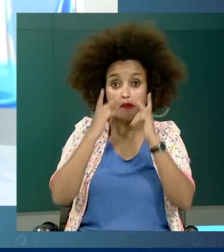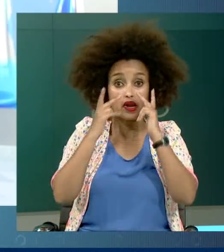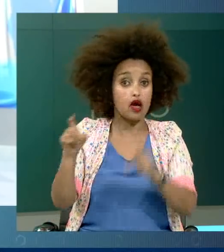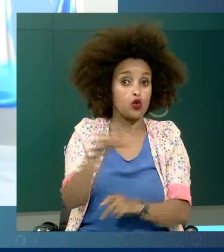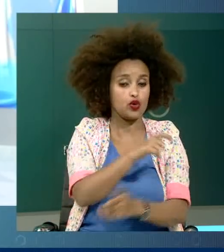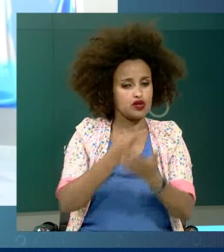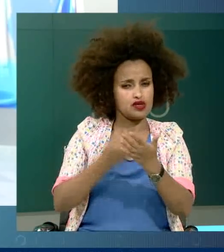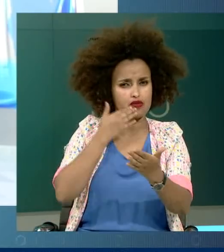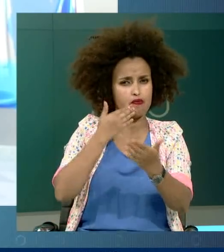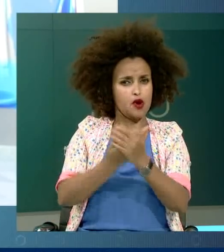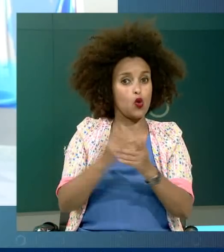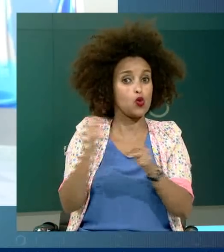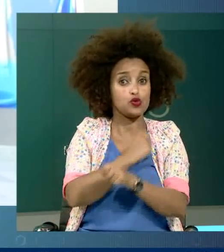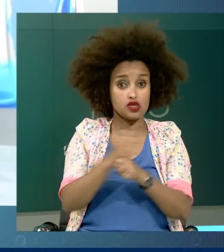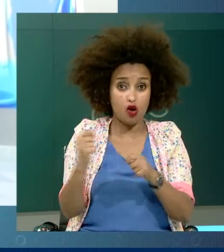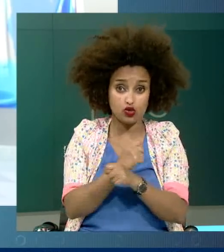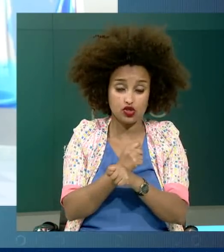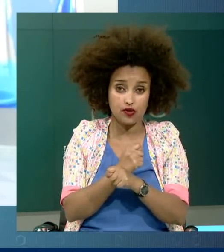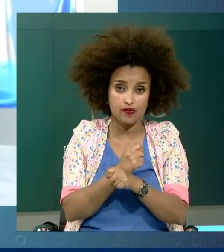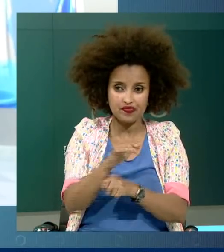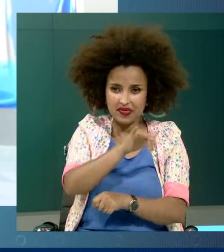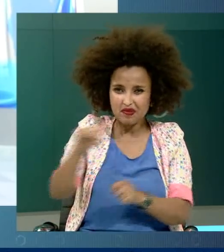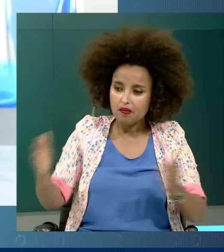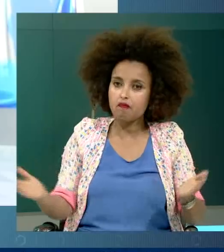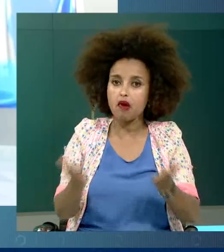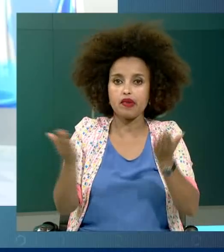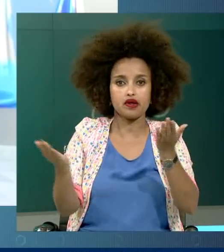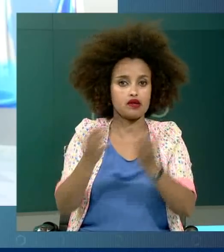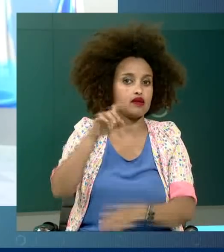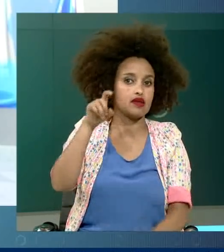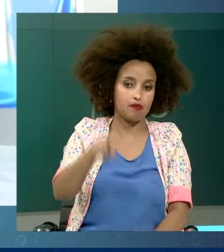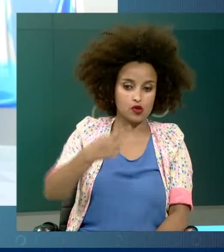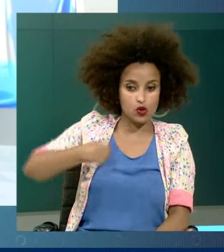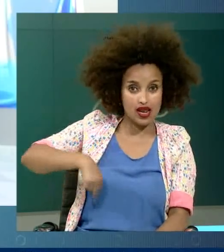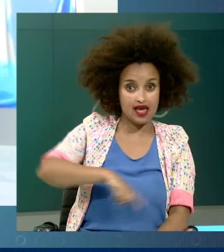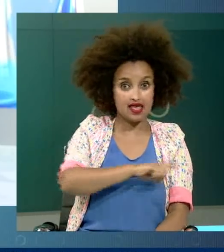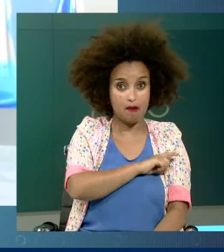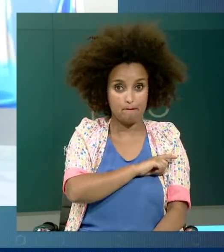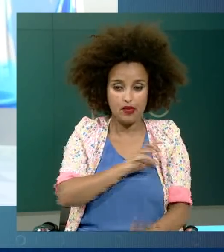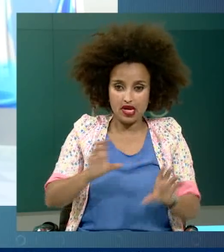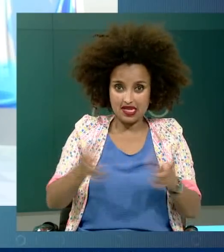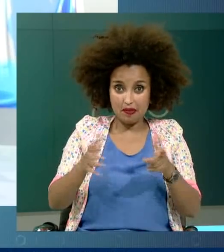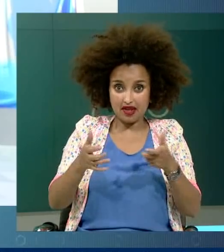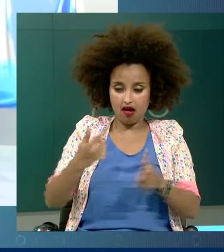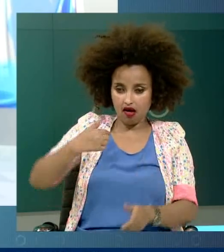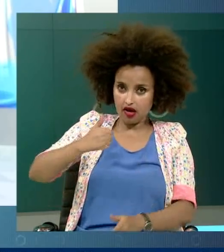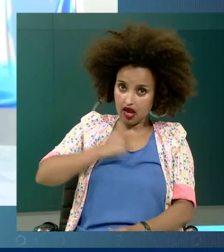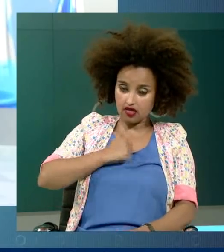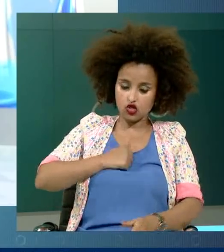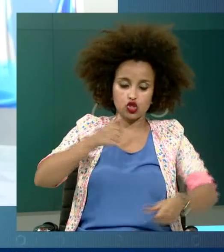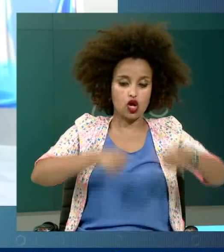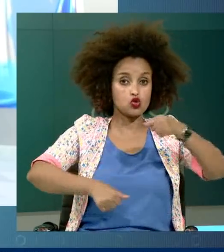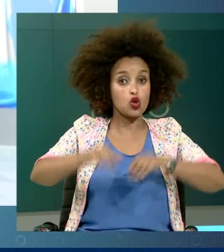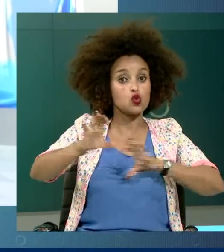በጎ ተግባሮች በጎ ምግባሮች መበረታታትና እኛም ደግሞ እንደ ሚዲያም የራሳችን አስተዋጽኦ